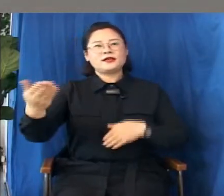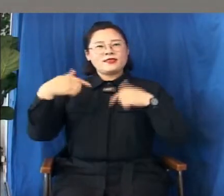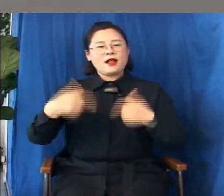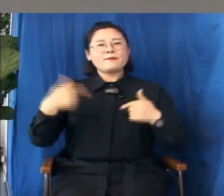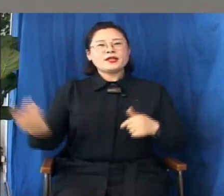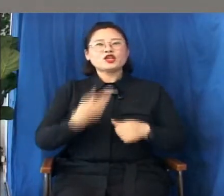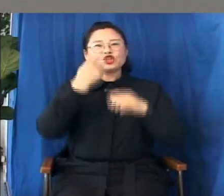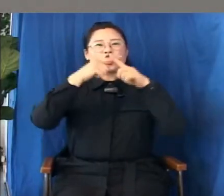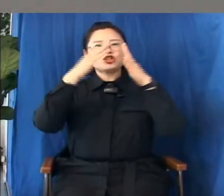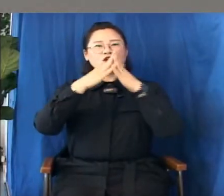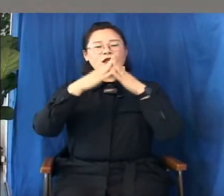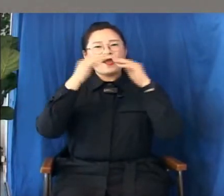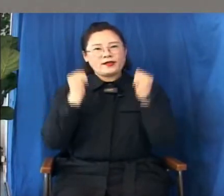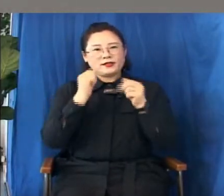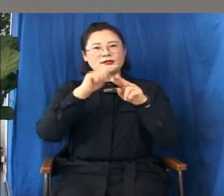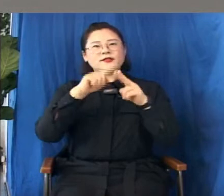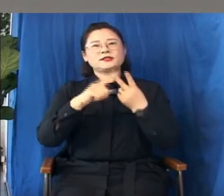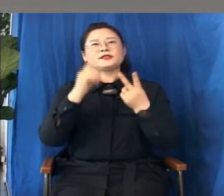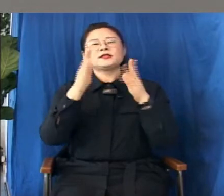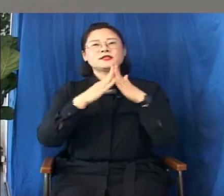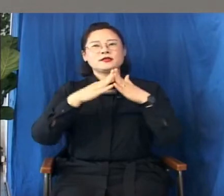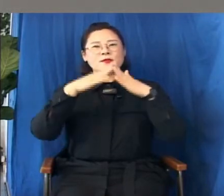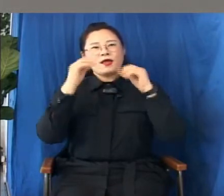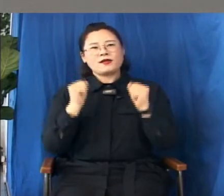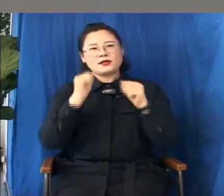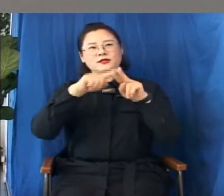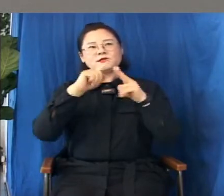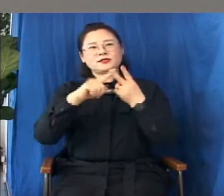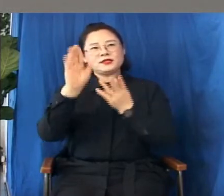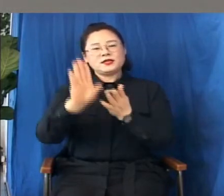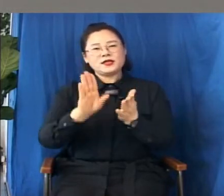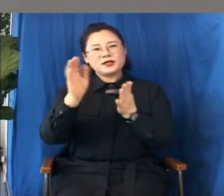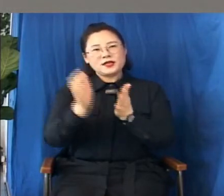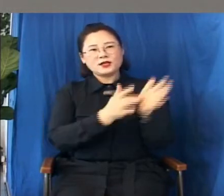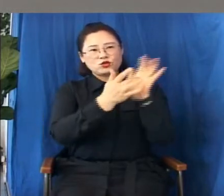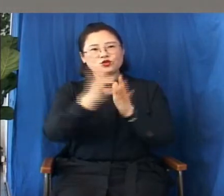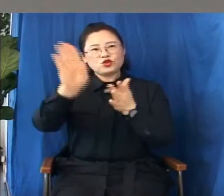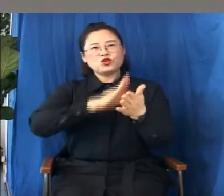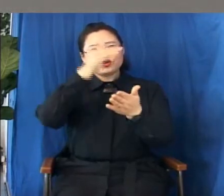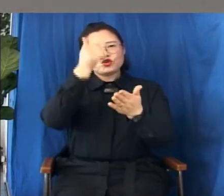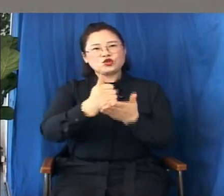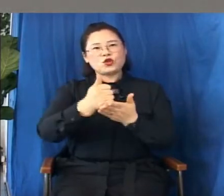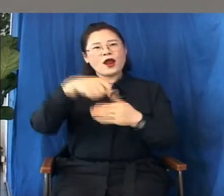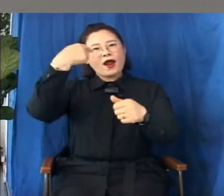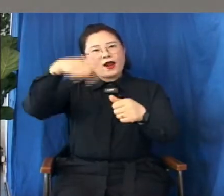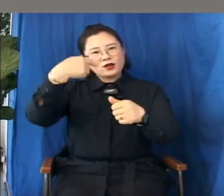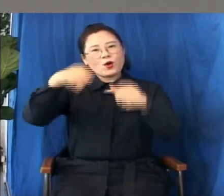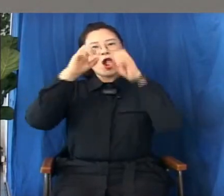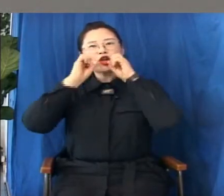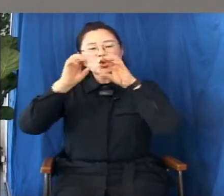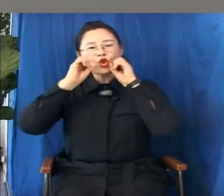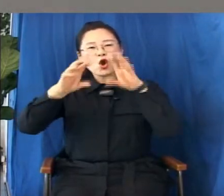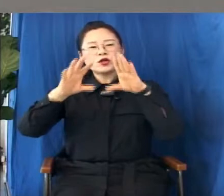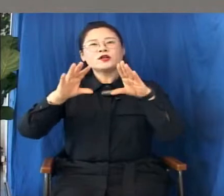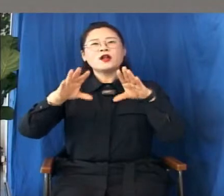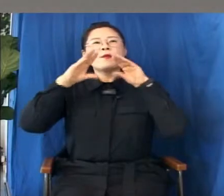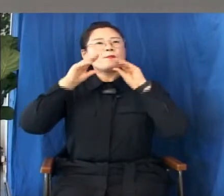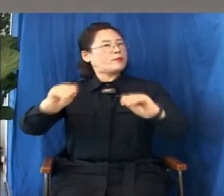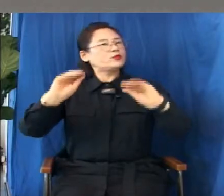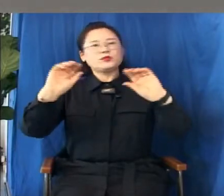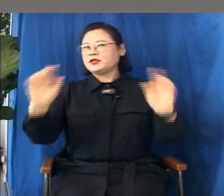성전에 있든지 집에 있든지 예수는 그리스도라고 가르치기와 전도하기를 그치지